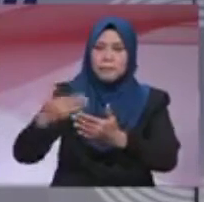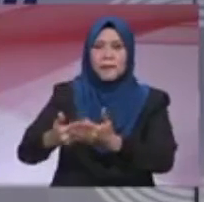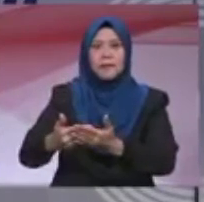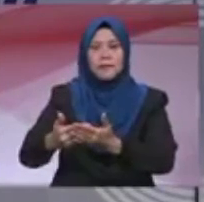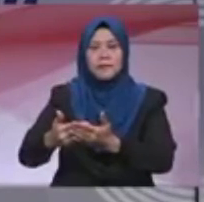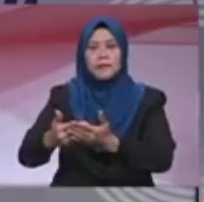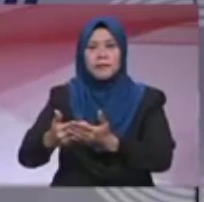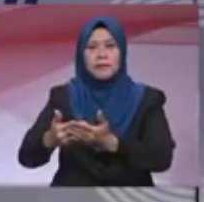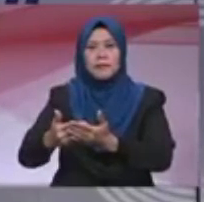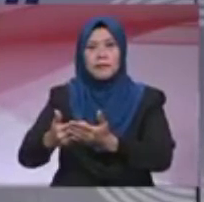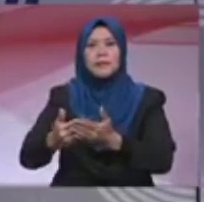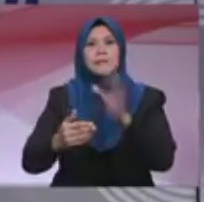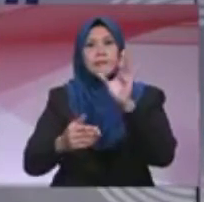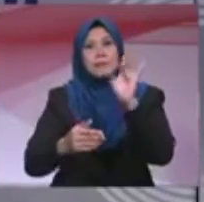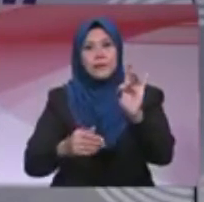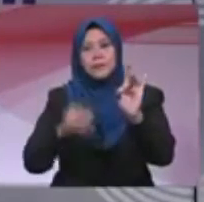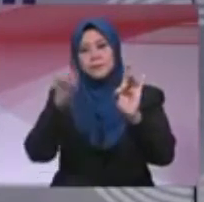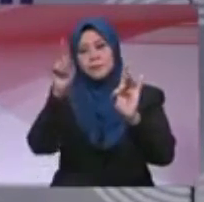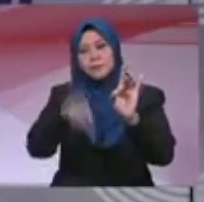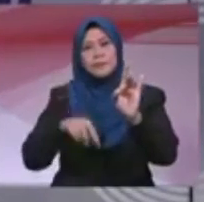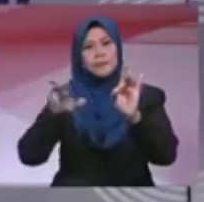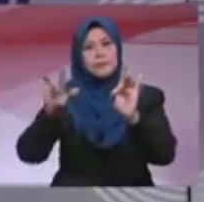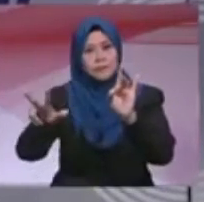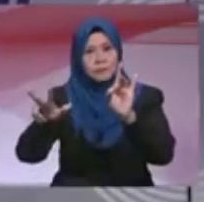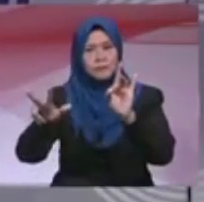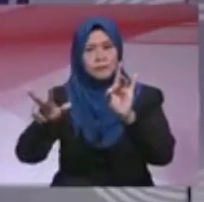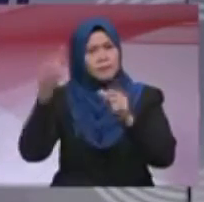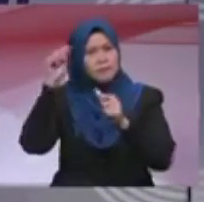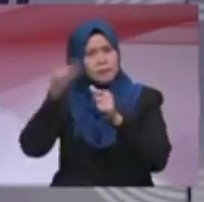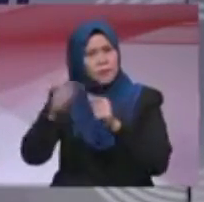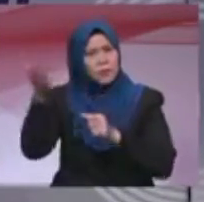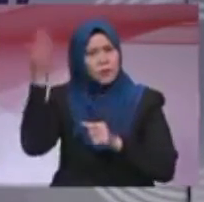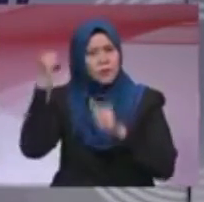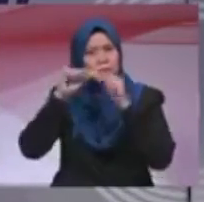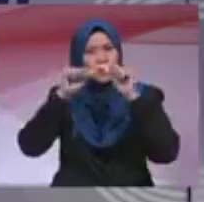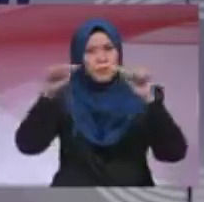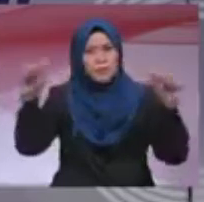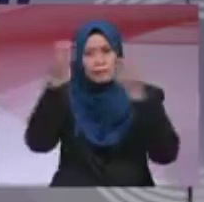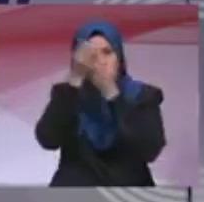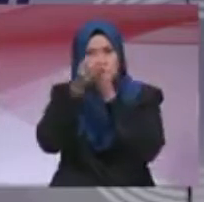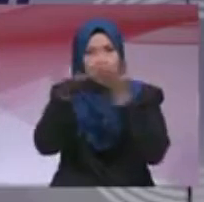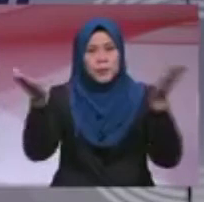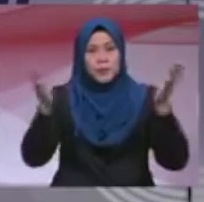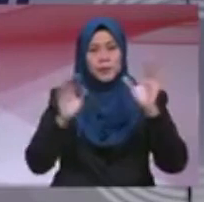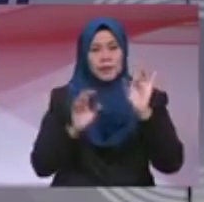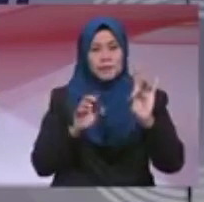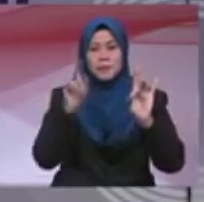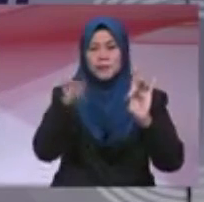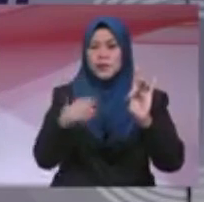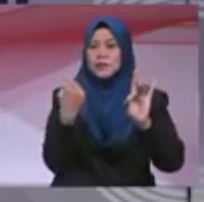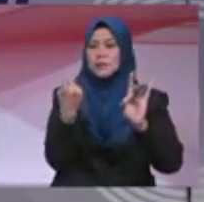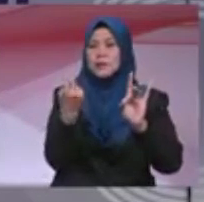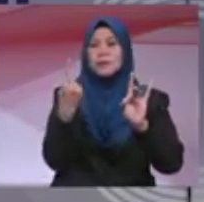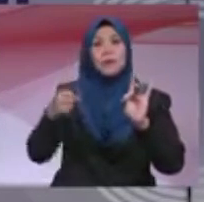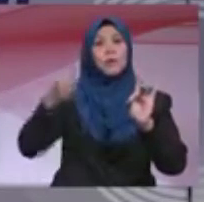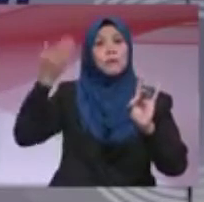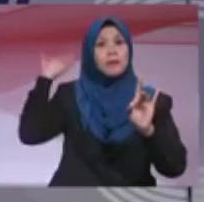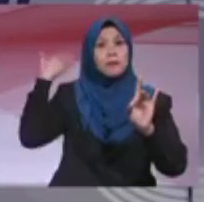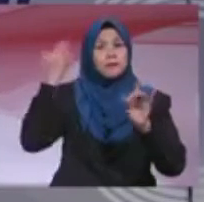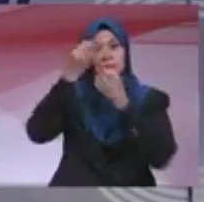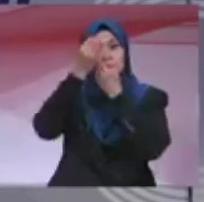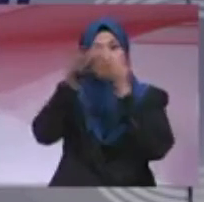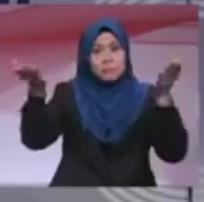diingat, sehingga 8 hari bulan Mac. Jika kita ingat, pengumuman saya pada 8 November yang lalu